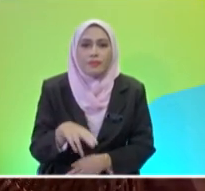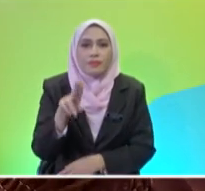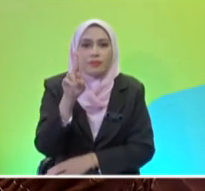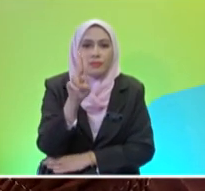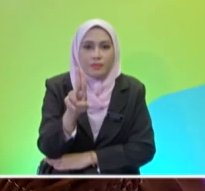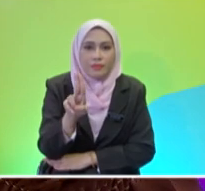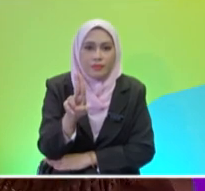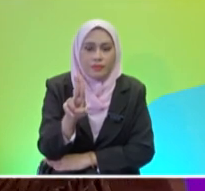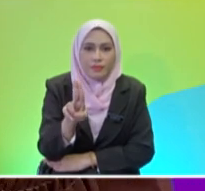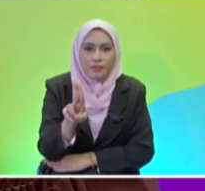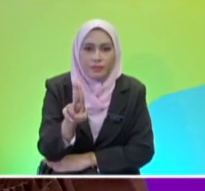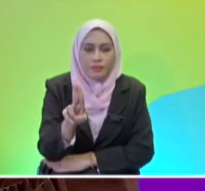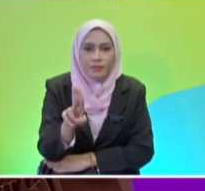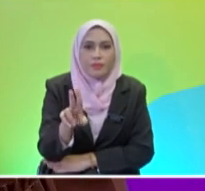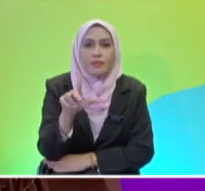U